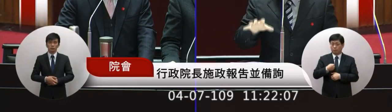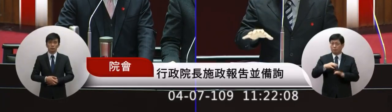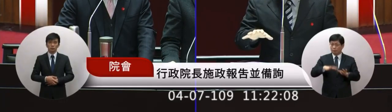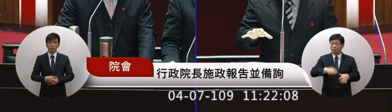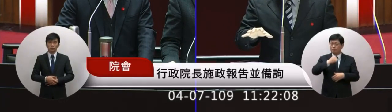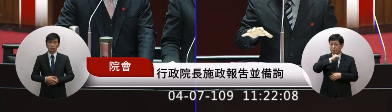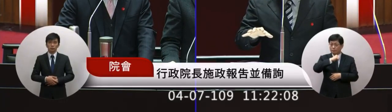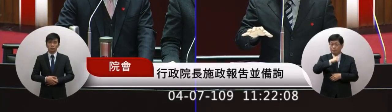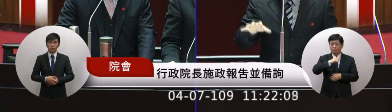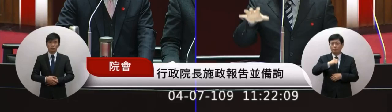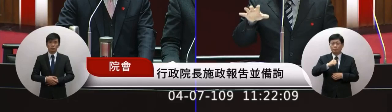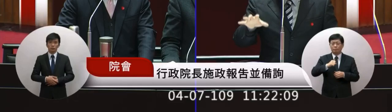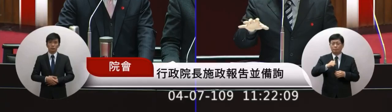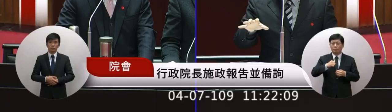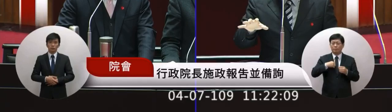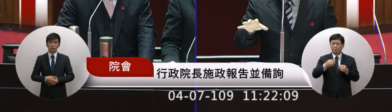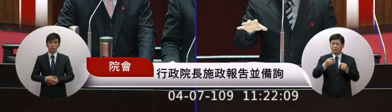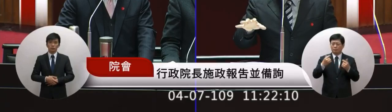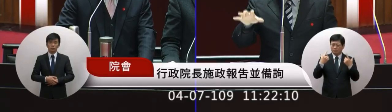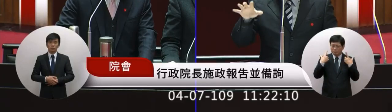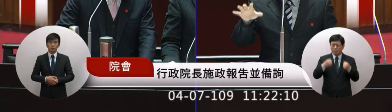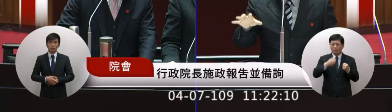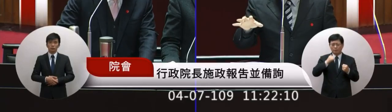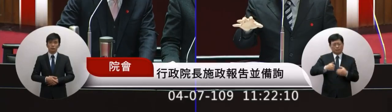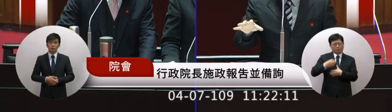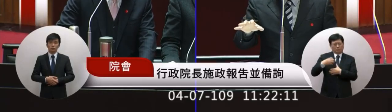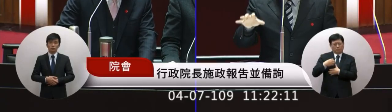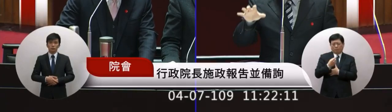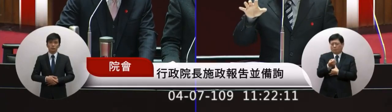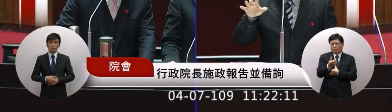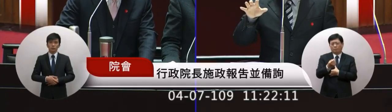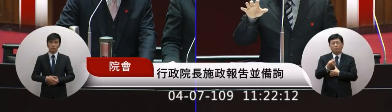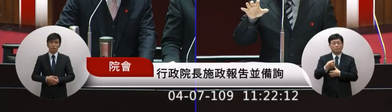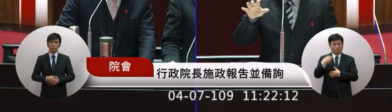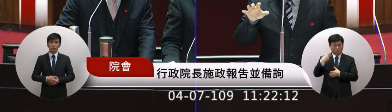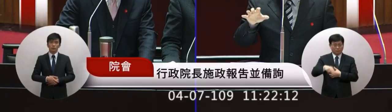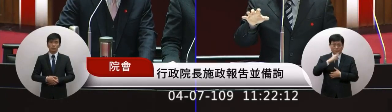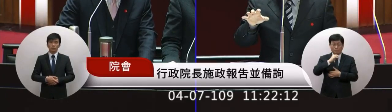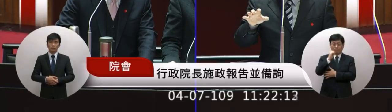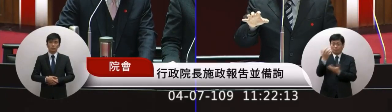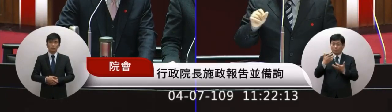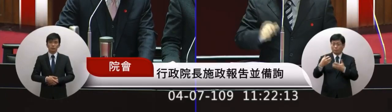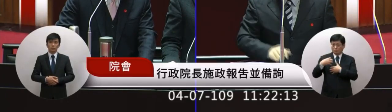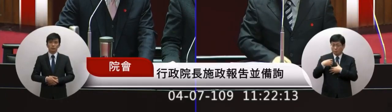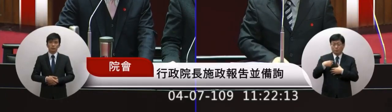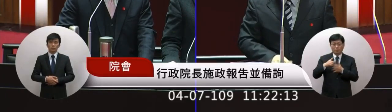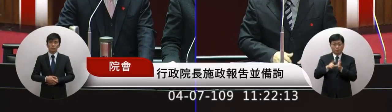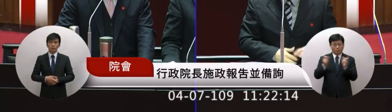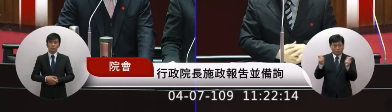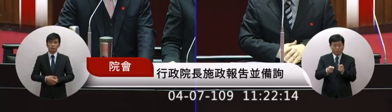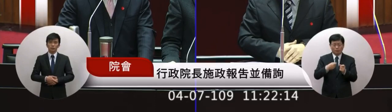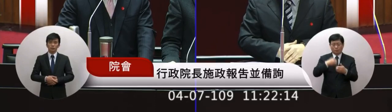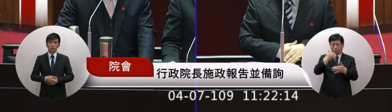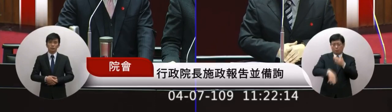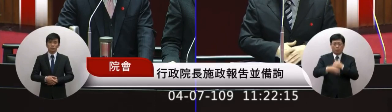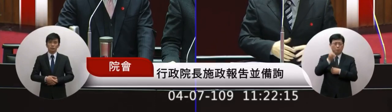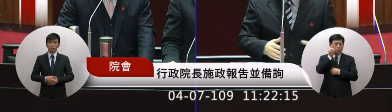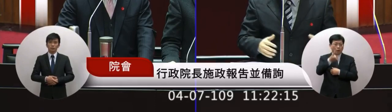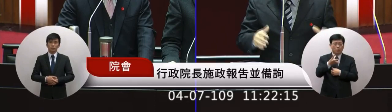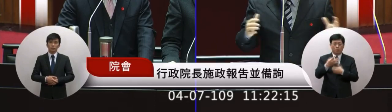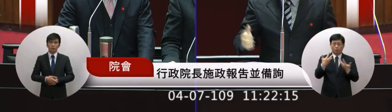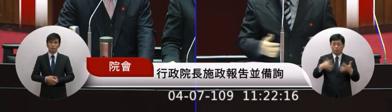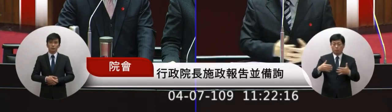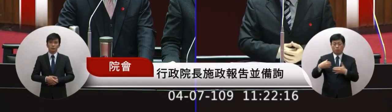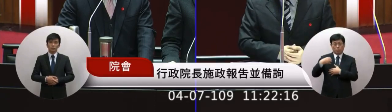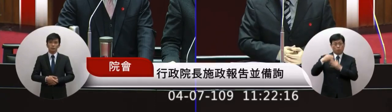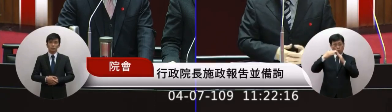现在台湾因为兵源也非常的少，然后整个义务役的时间也缩短成4个月，那很多营